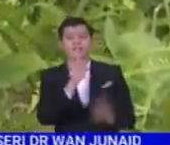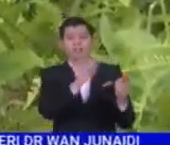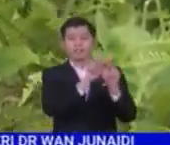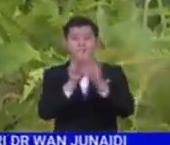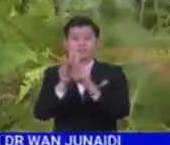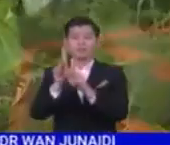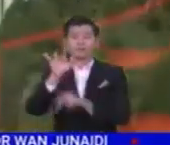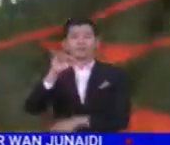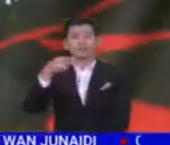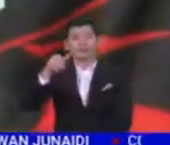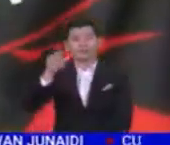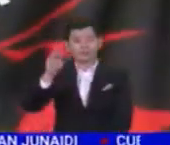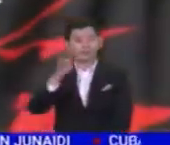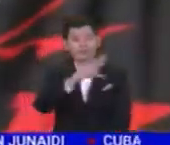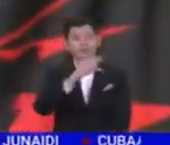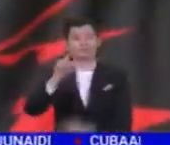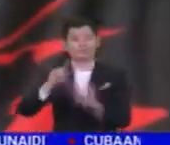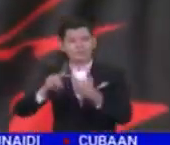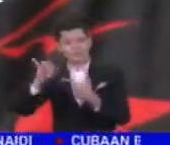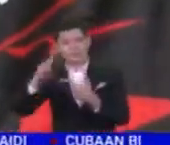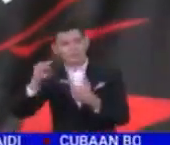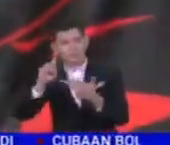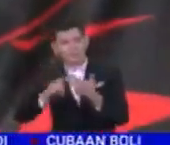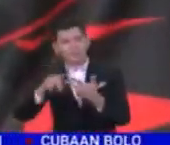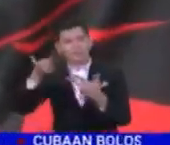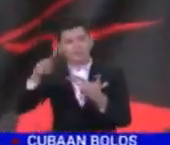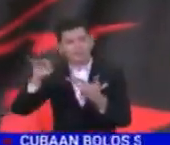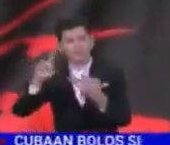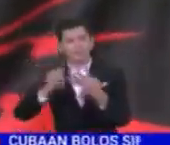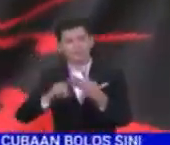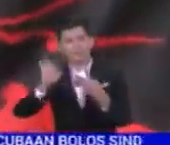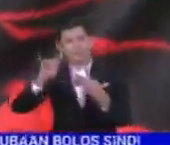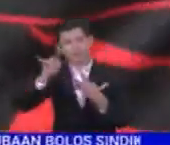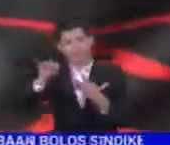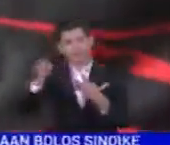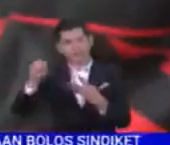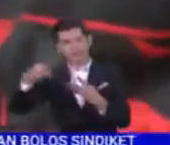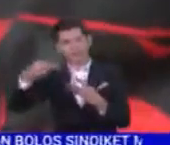Kampung Tebu Hitam, Selendang, Penyabung dan Muazzam Shah.